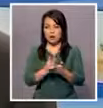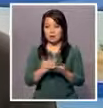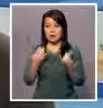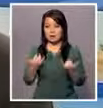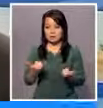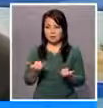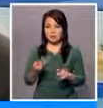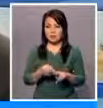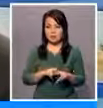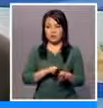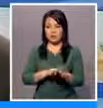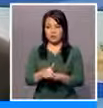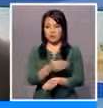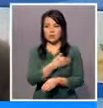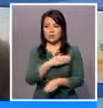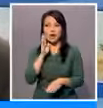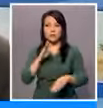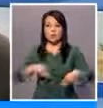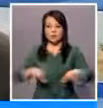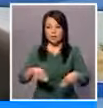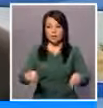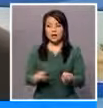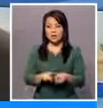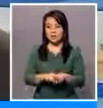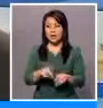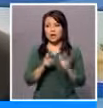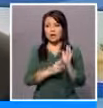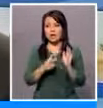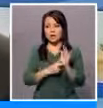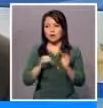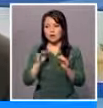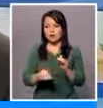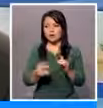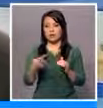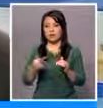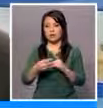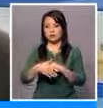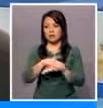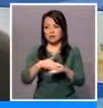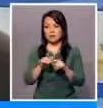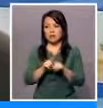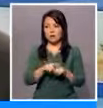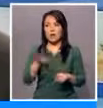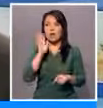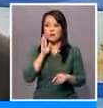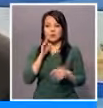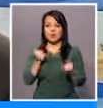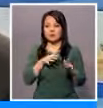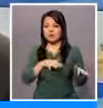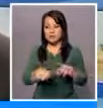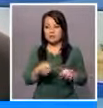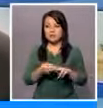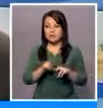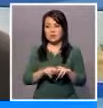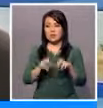гектар сол суармалы жер ретінде болғанымен, соның 700 мың гектар жуық жері суармалы жер ретінде